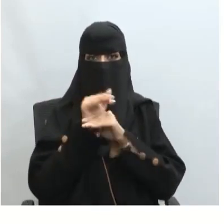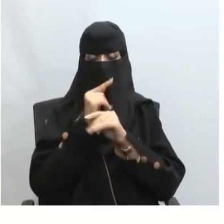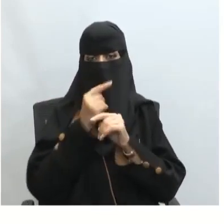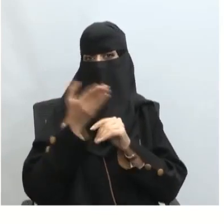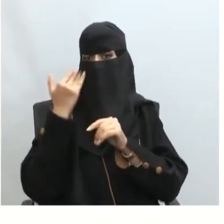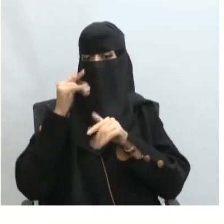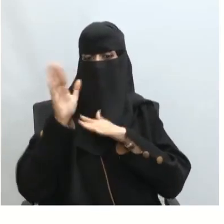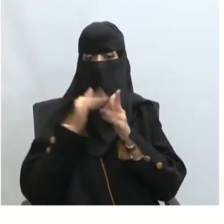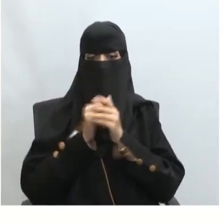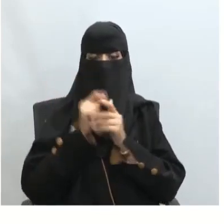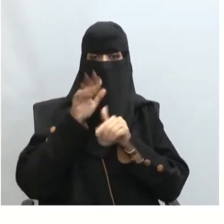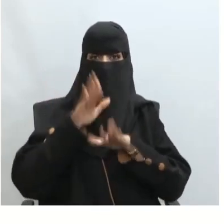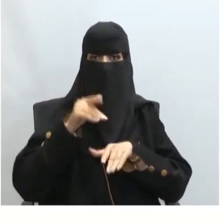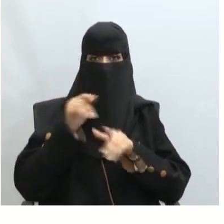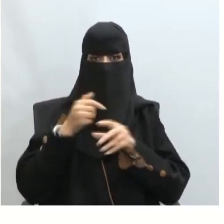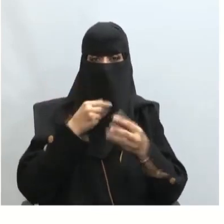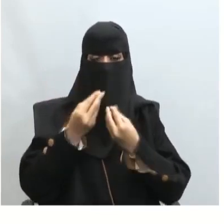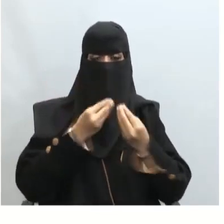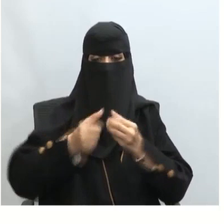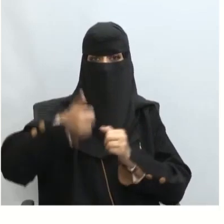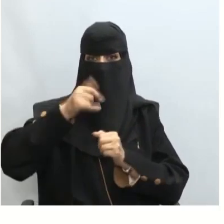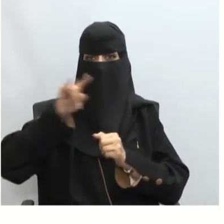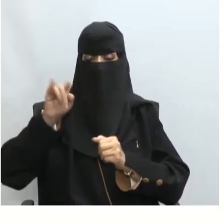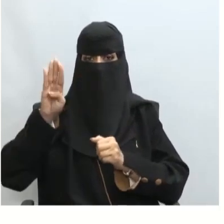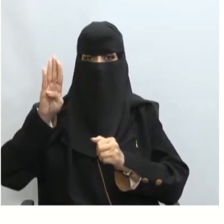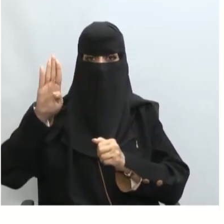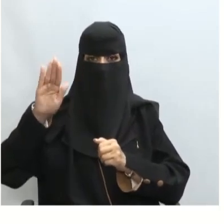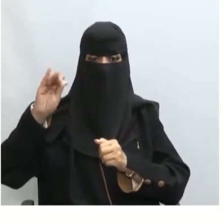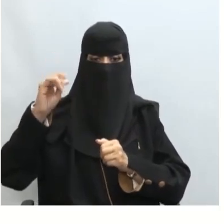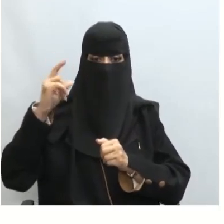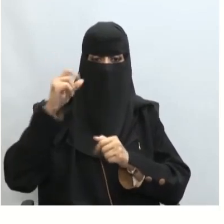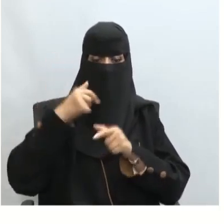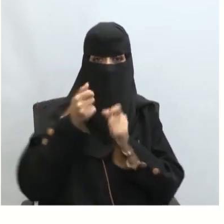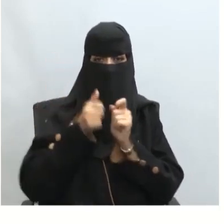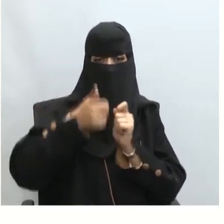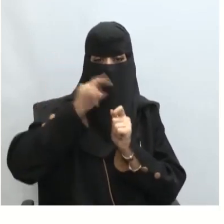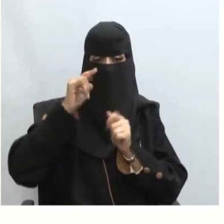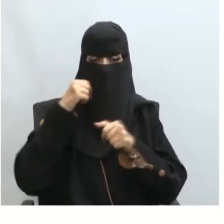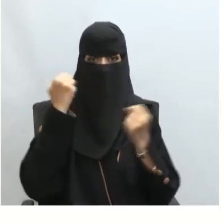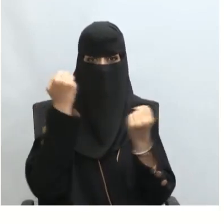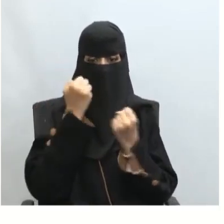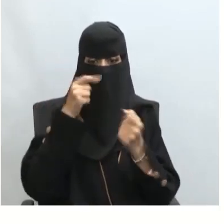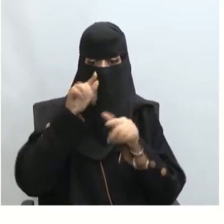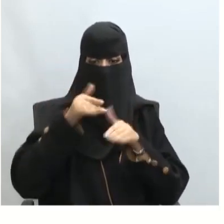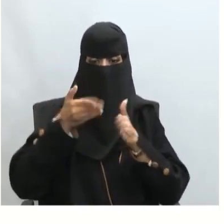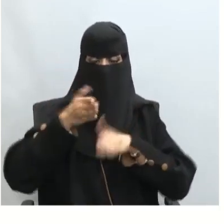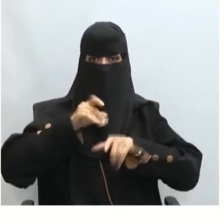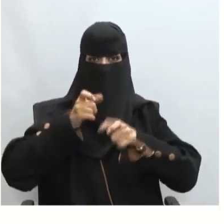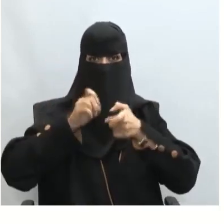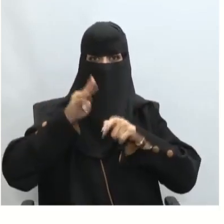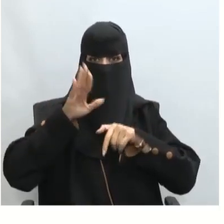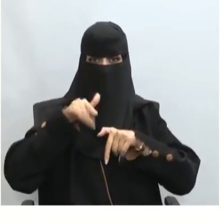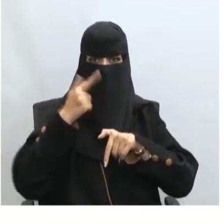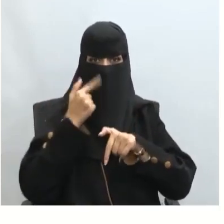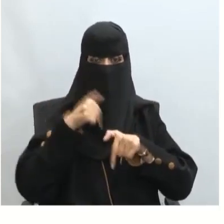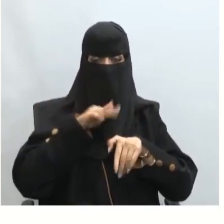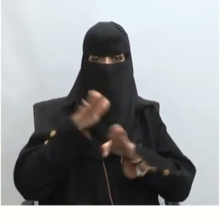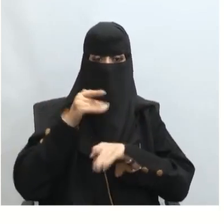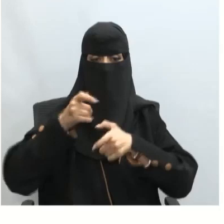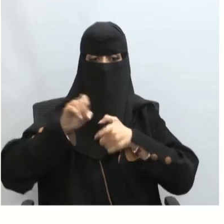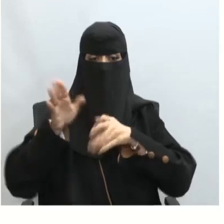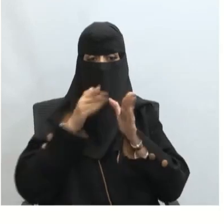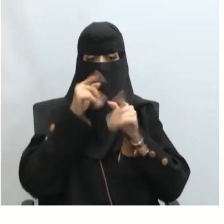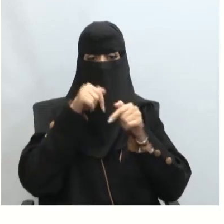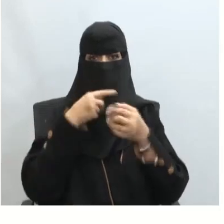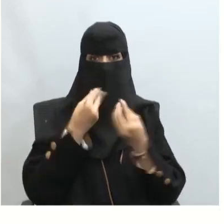تعلمنا في الحصه الماضي تعلمنا تفاعلات الاكسده والاختزال وتدريبات عليها الكيمياء في واقع الحياه الهيدروكربونيه